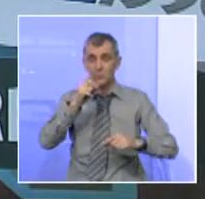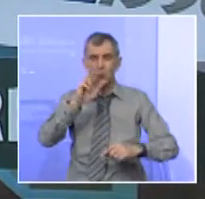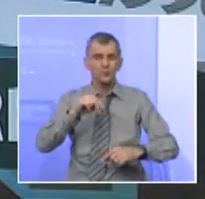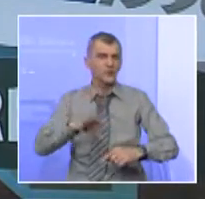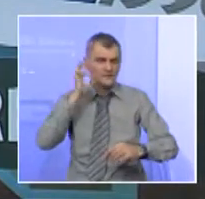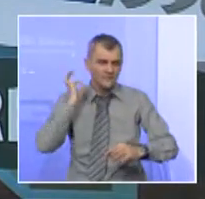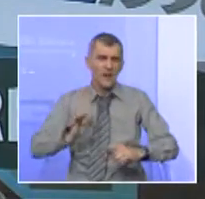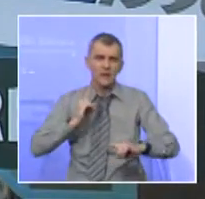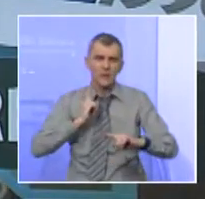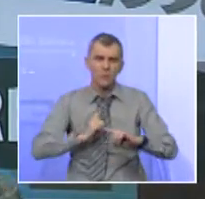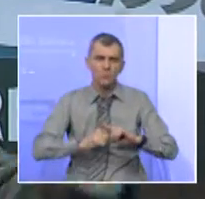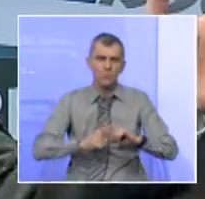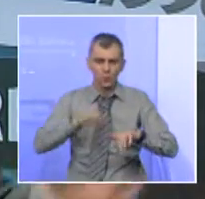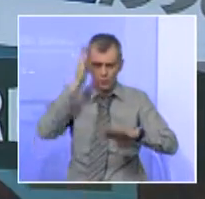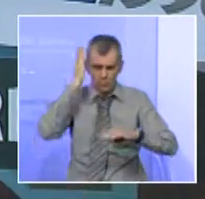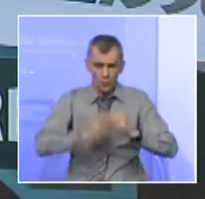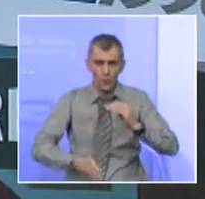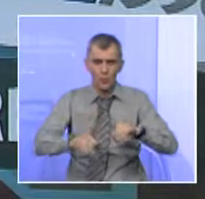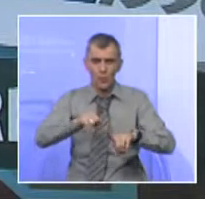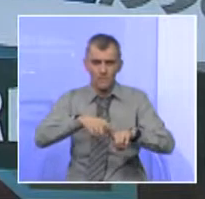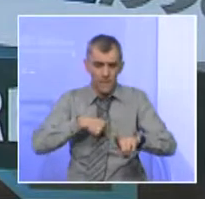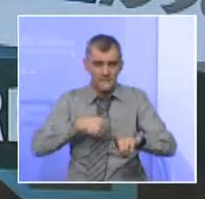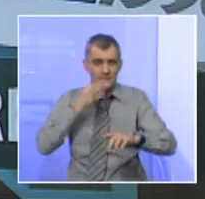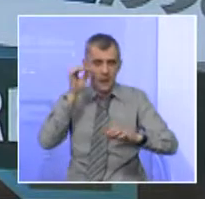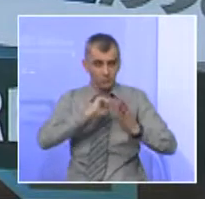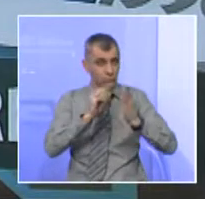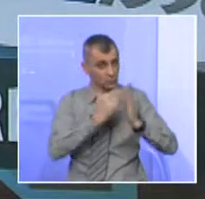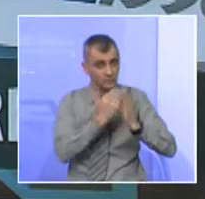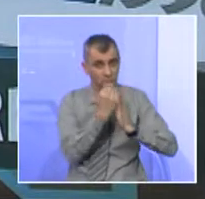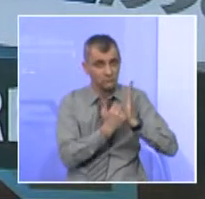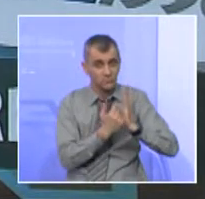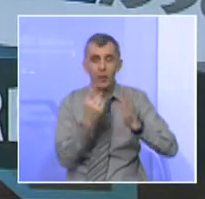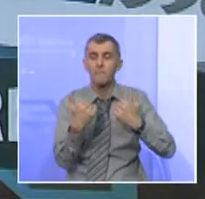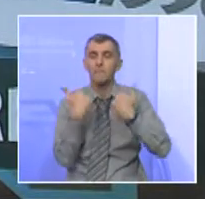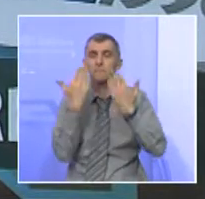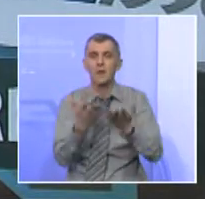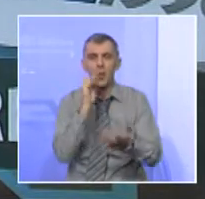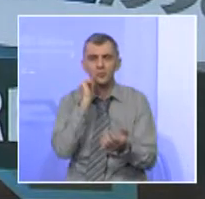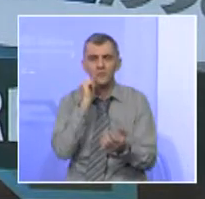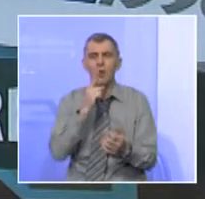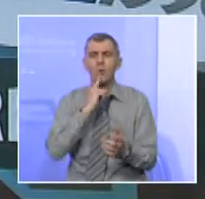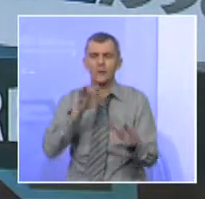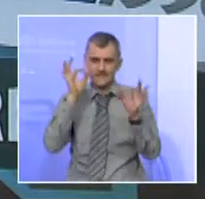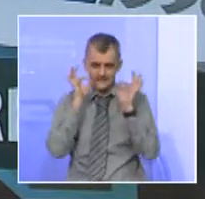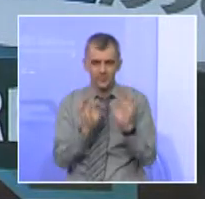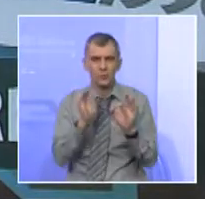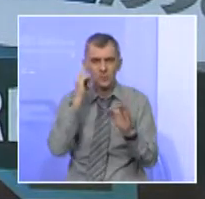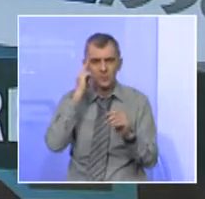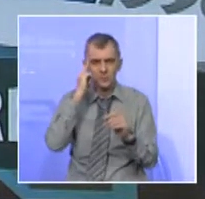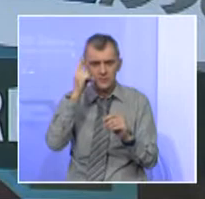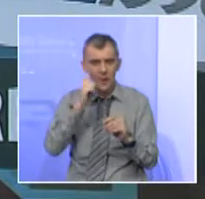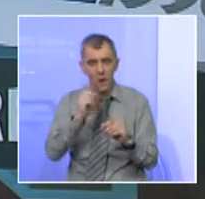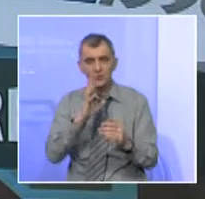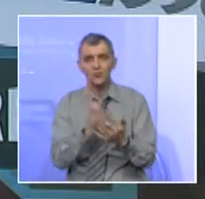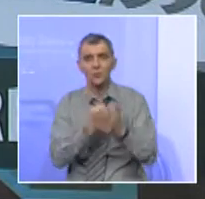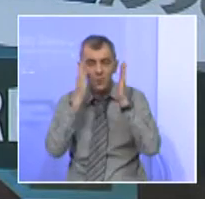svaki put, i to u roku od mjesec dana, kako tamo piše, svaki put da predloži čovjeka za koga je sigurno znala da neće dobiti